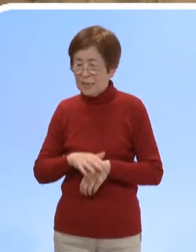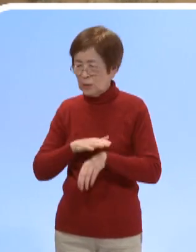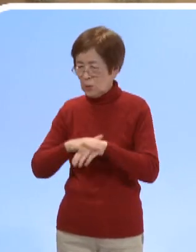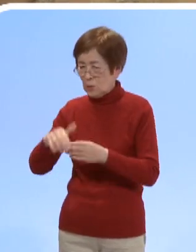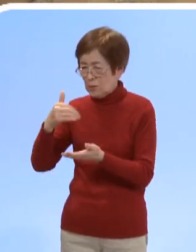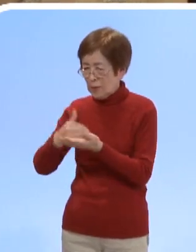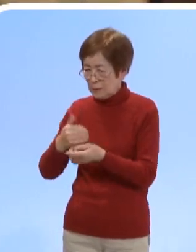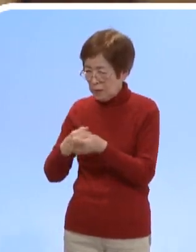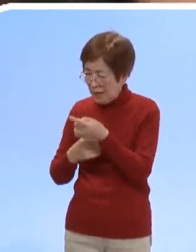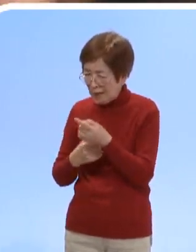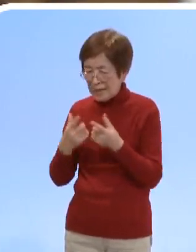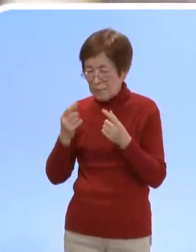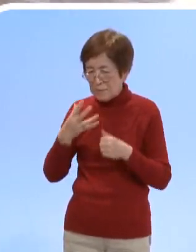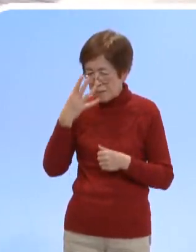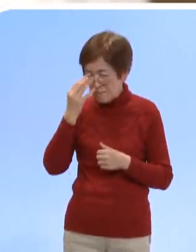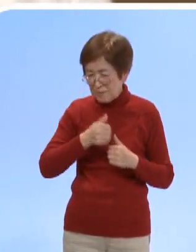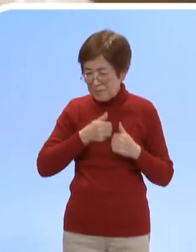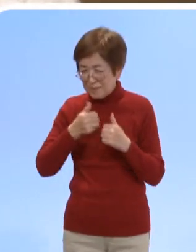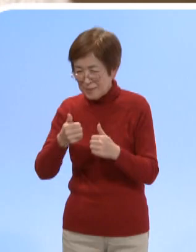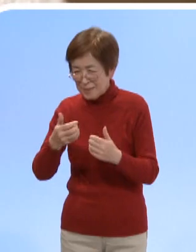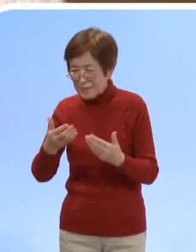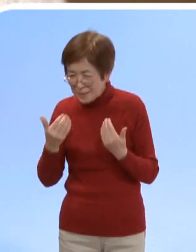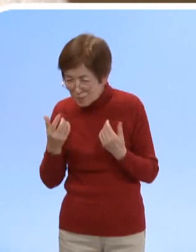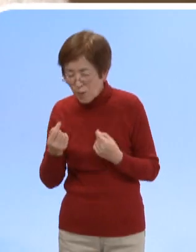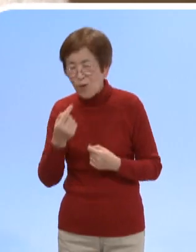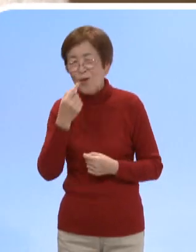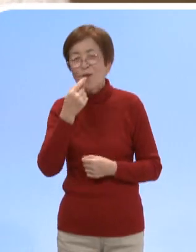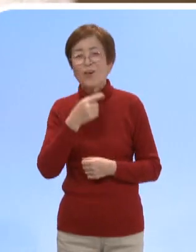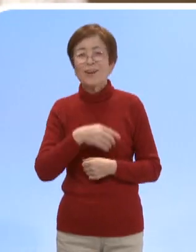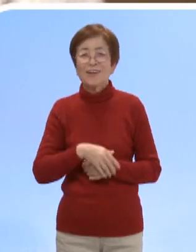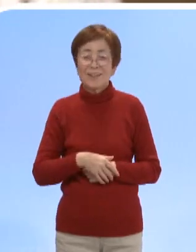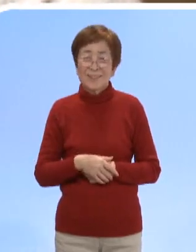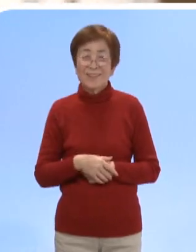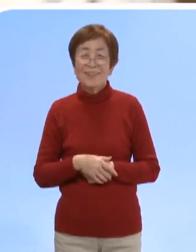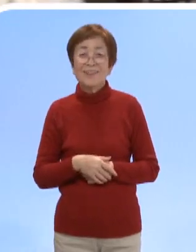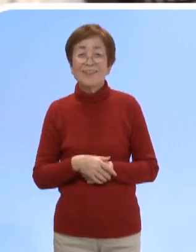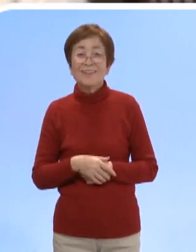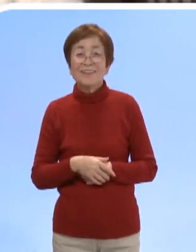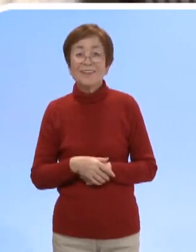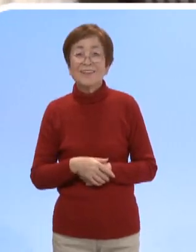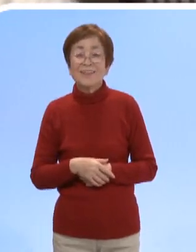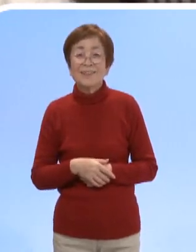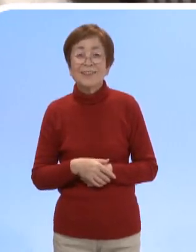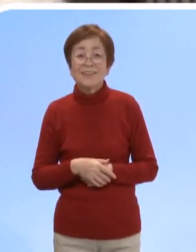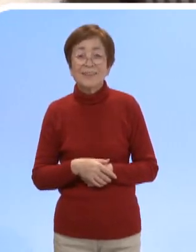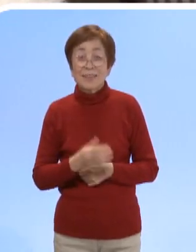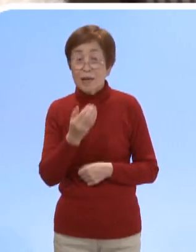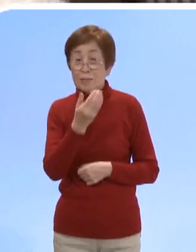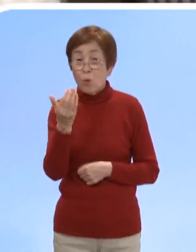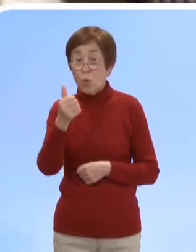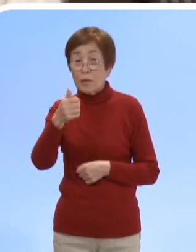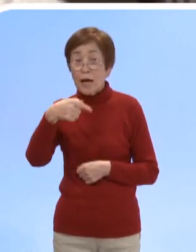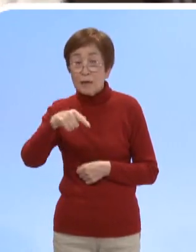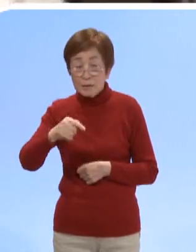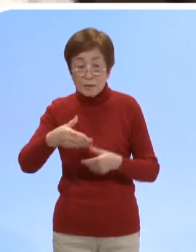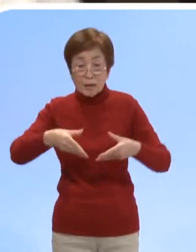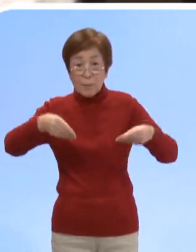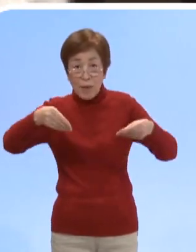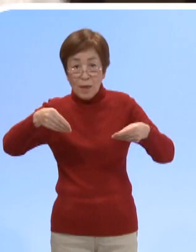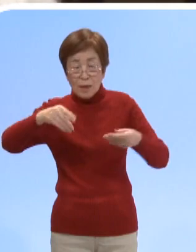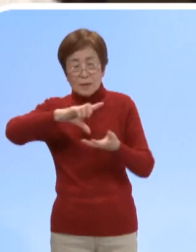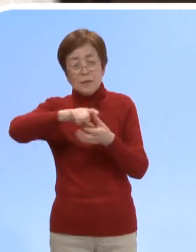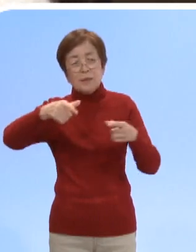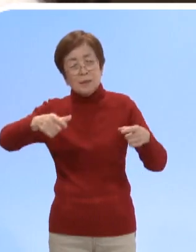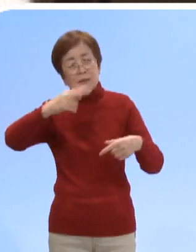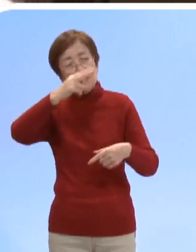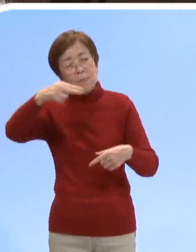はるもん。ここで食べてまうやんか。 な ん か気になるわ。美味しいからな。 ボタン鍋はこの地域なら